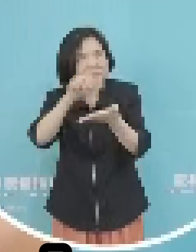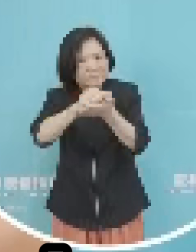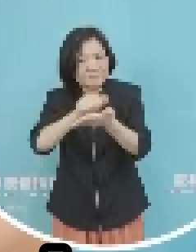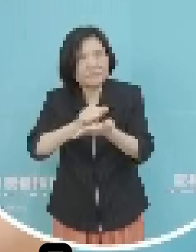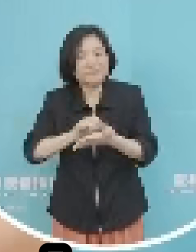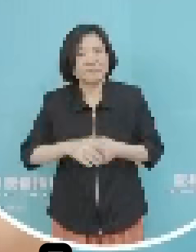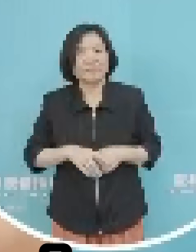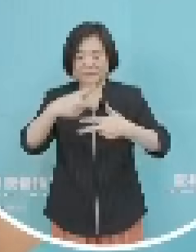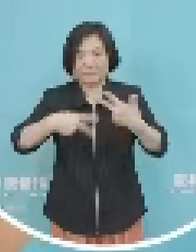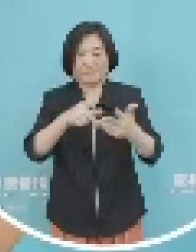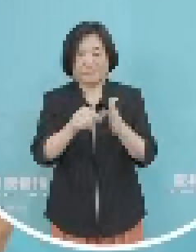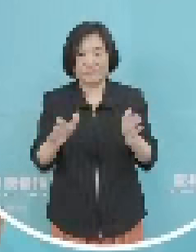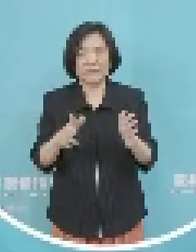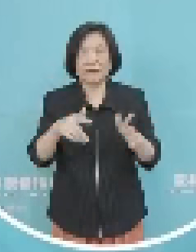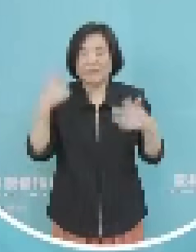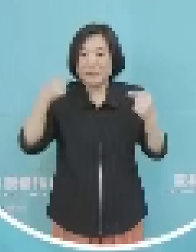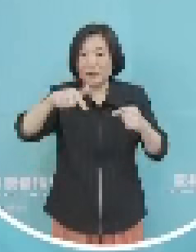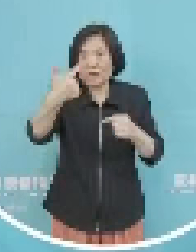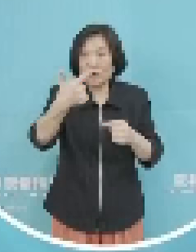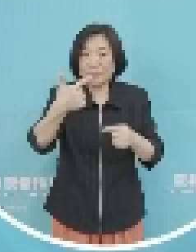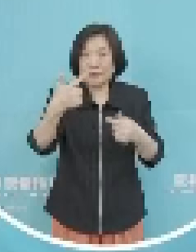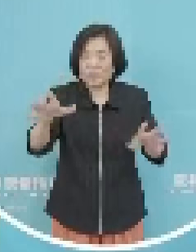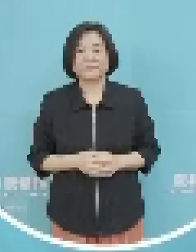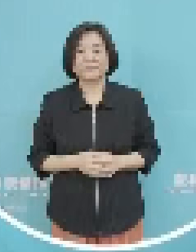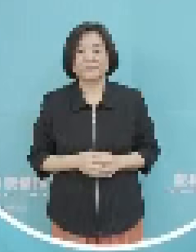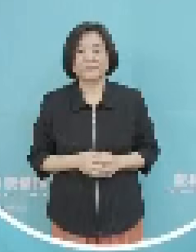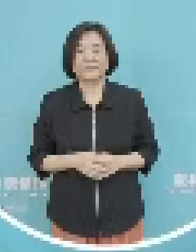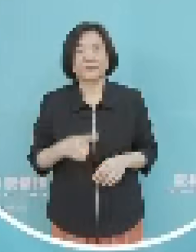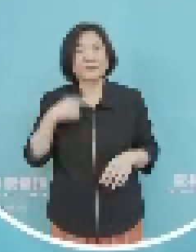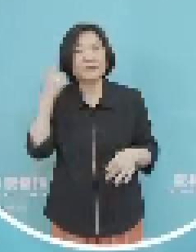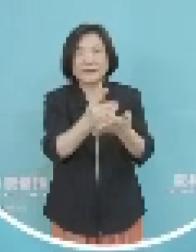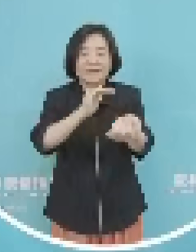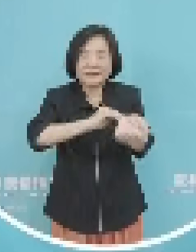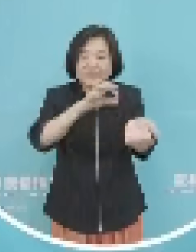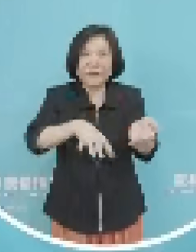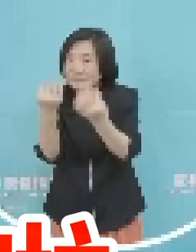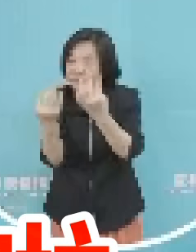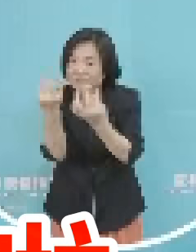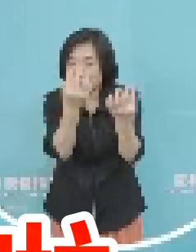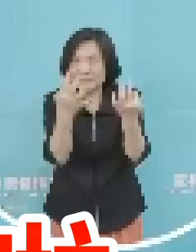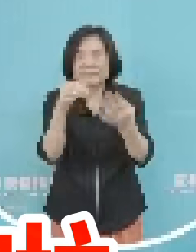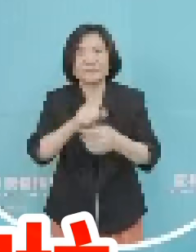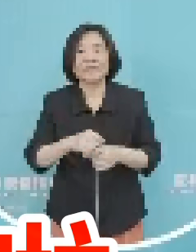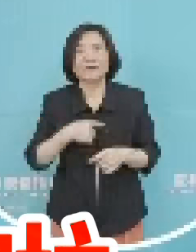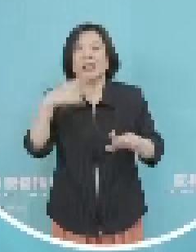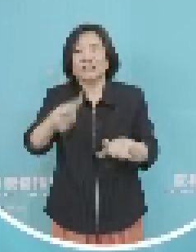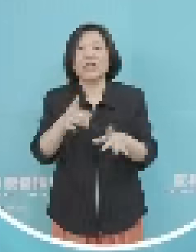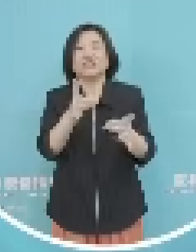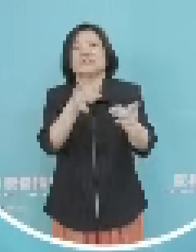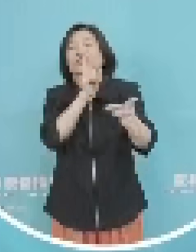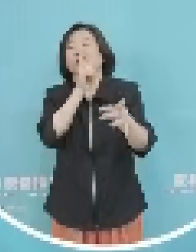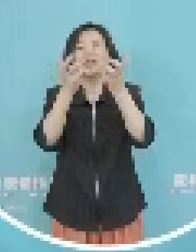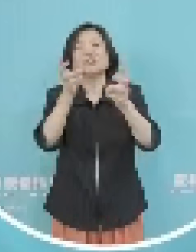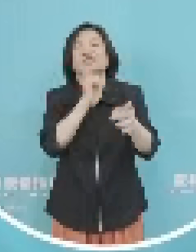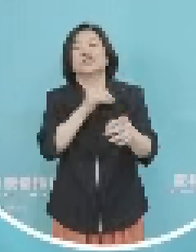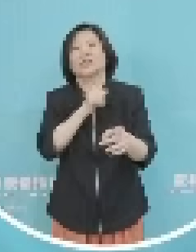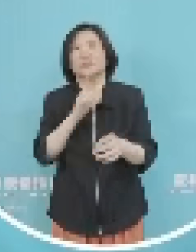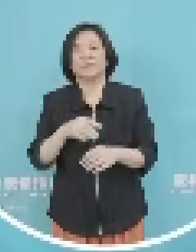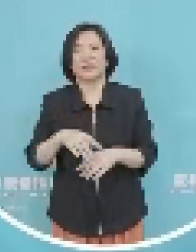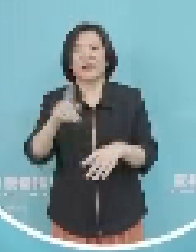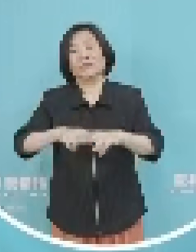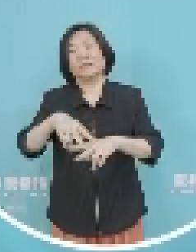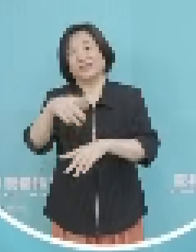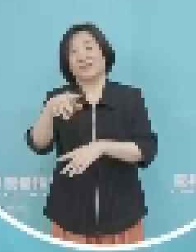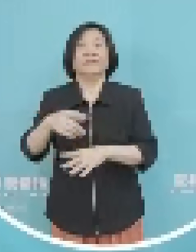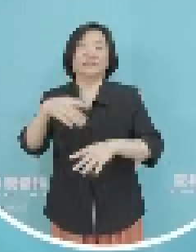过去差不多半个月当中，从600都一直加到1300，这个是每个医院去问数字来的，不用再口水战了的。还是那句话，不要坐在办